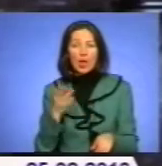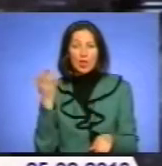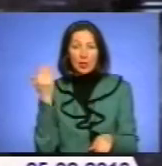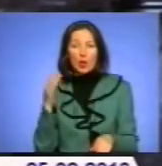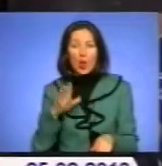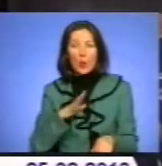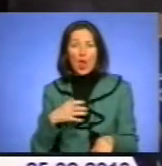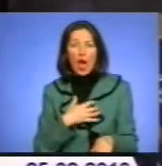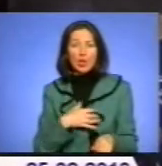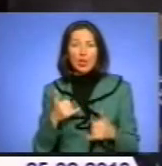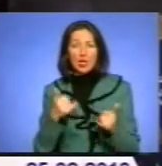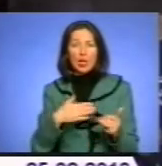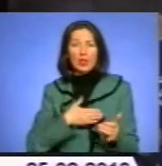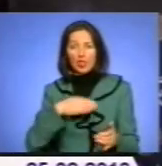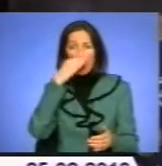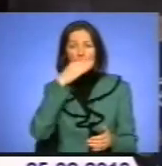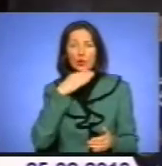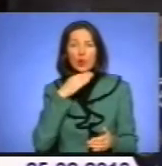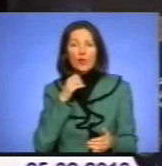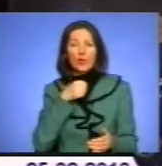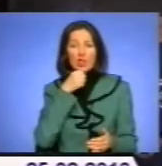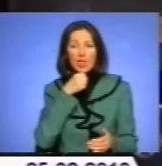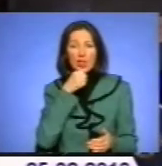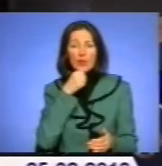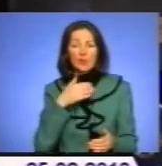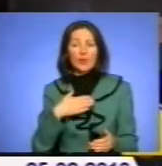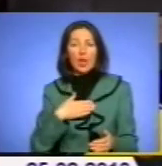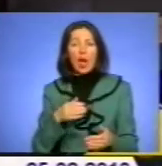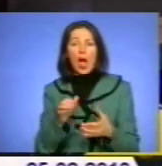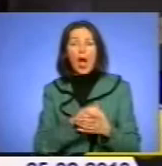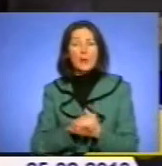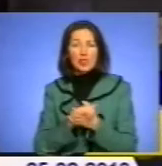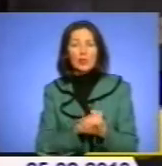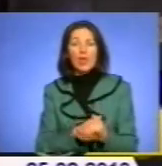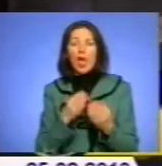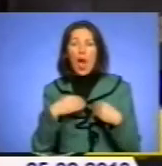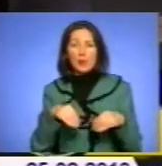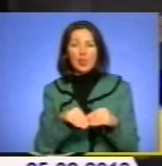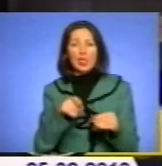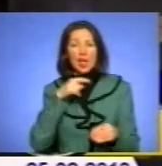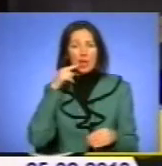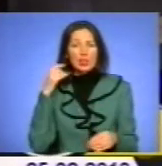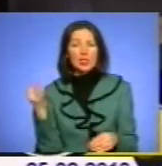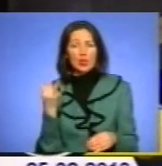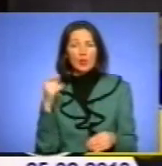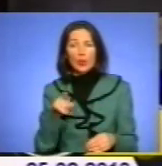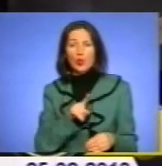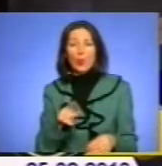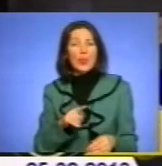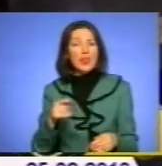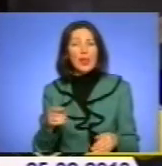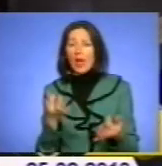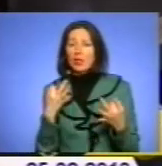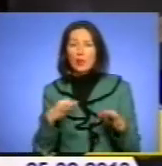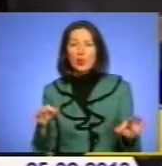наших отцов и дедов. Наша общественность и, в первую очередь, общественное объединение России, они заинтересованы в том, чтобы не допустить возрождения фашизма